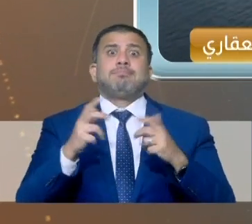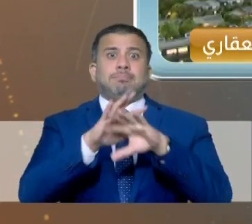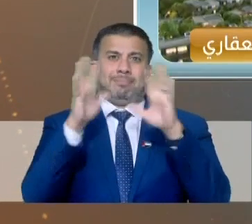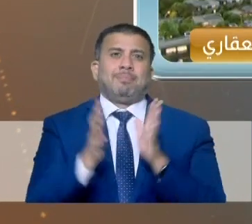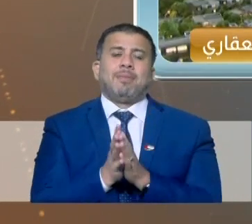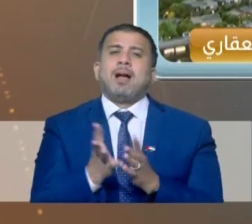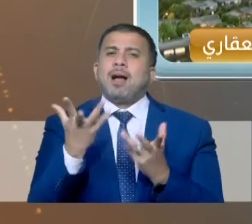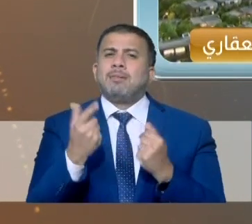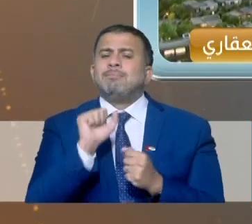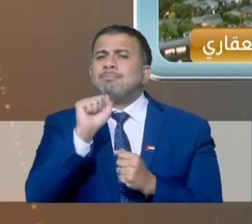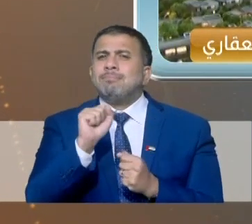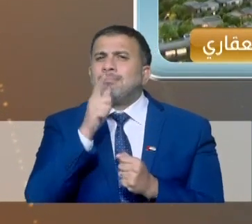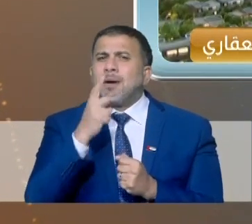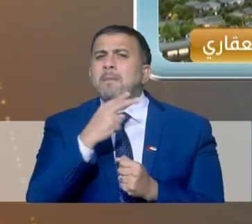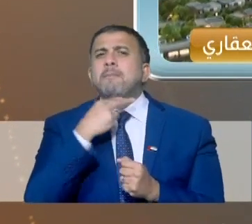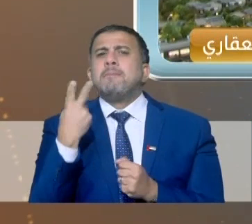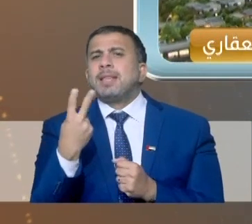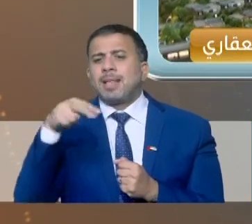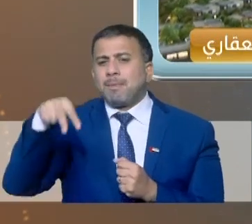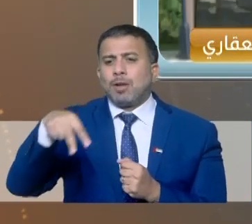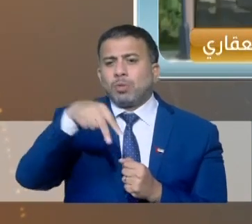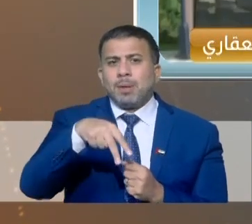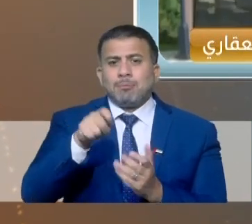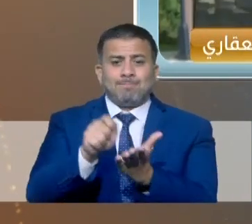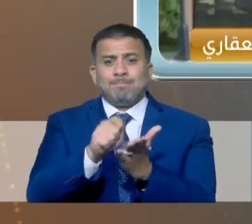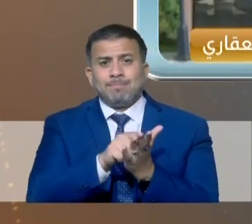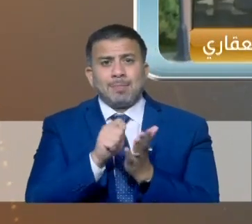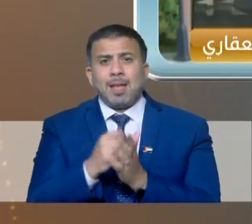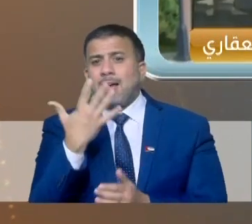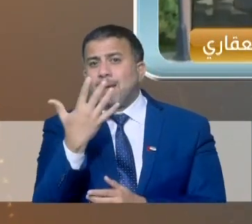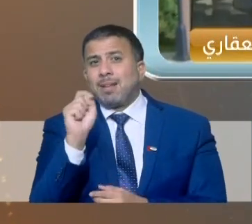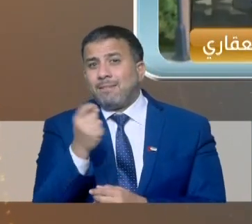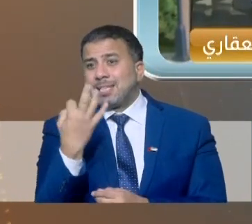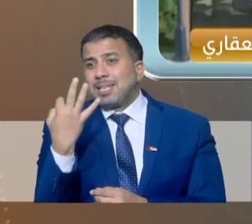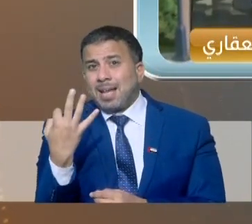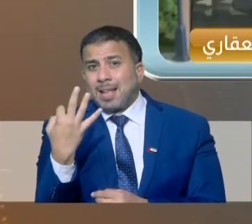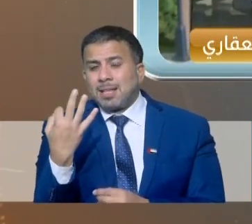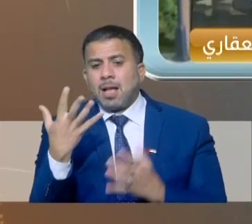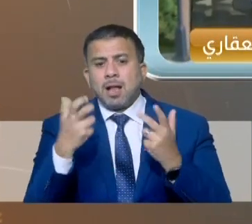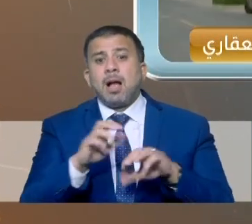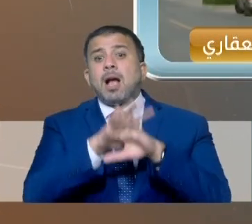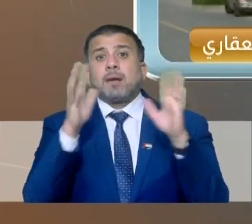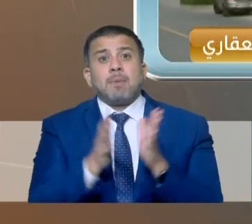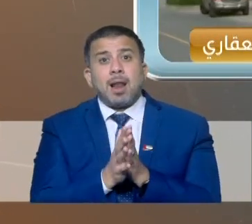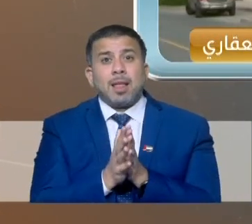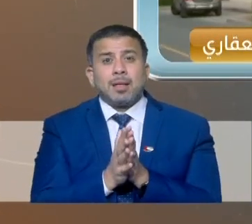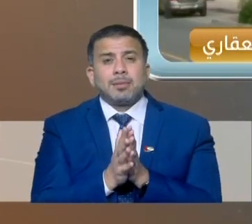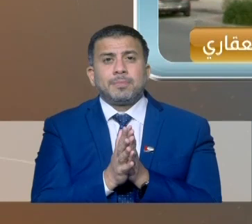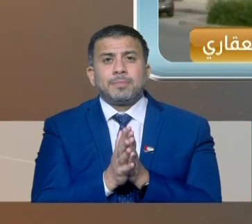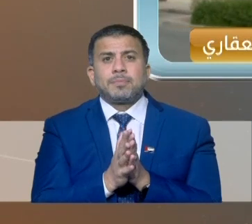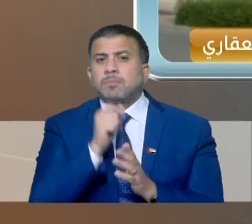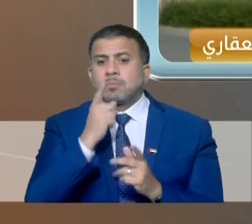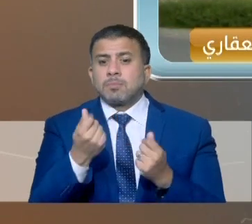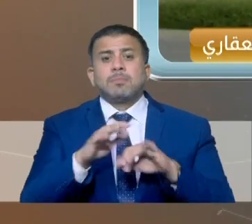عدد معاملات الرهن 288 معاملة بنسبة 5.3% من إجمالي المعاملات،